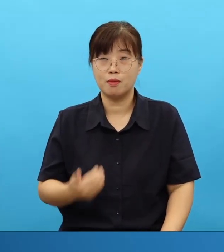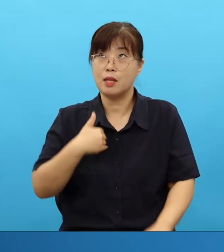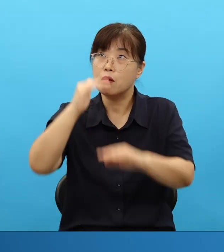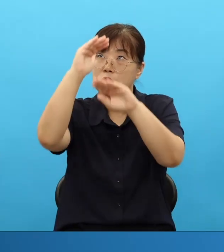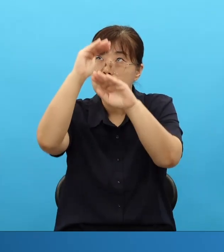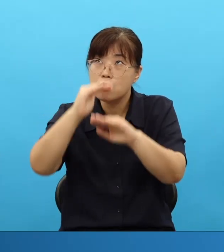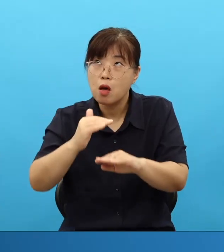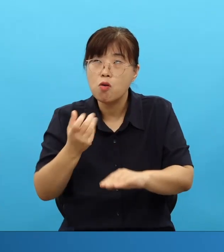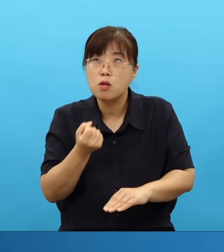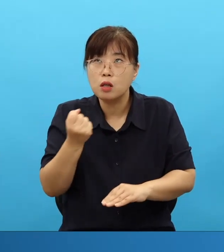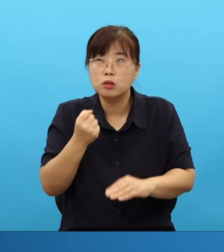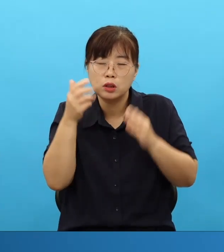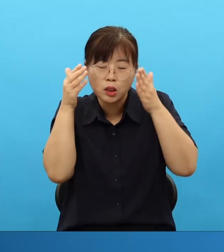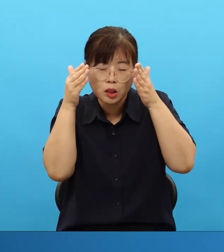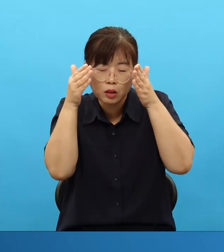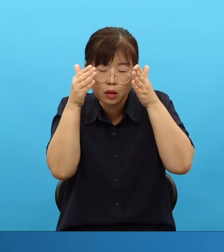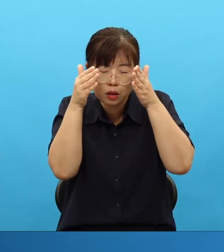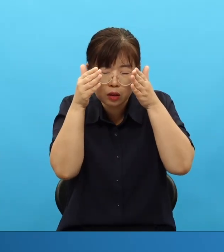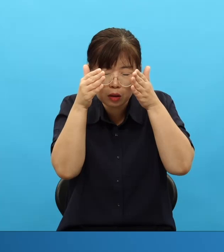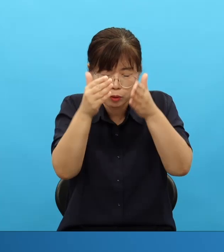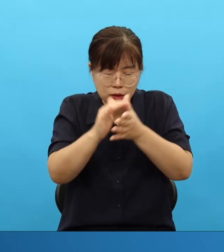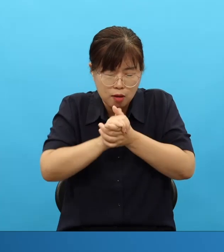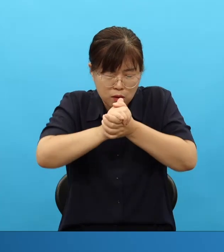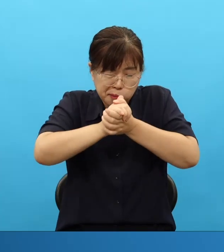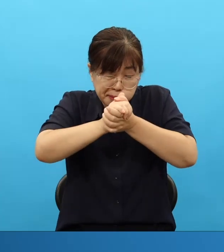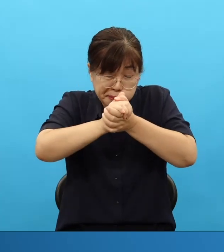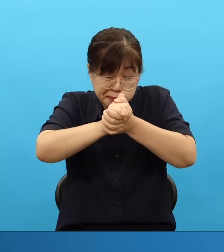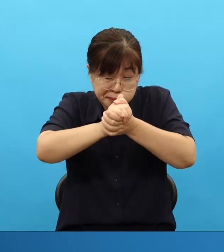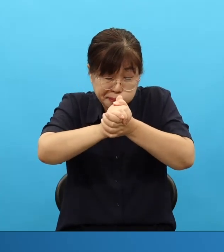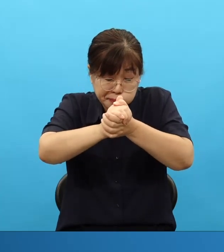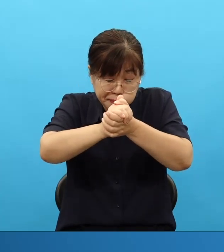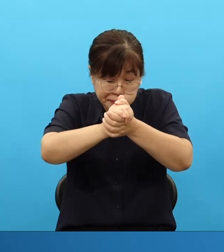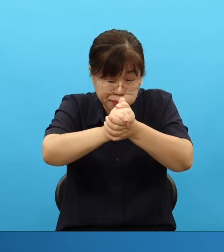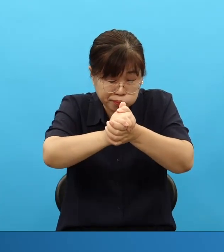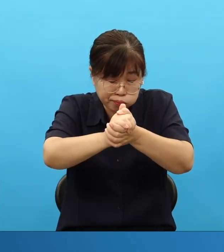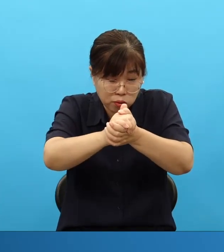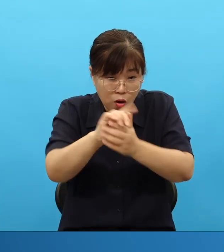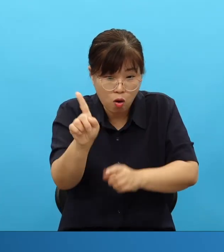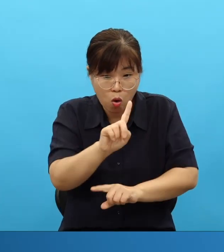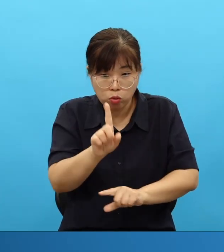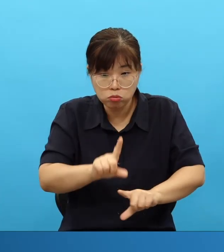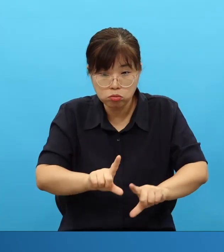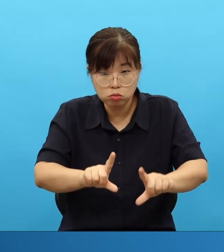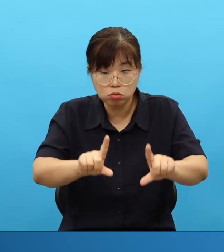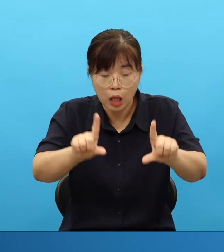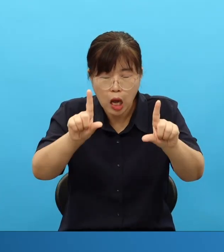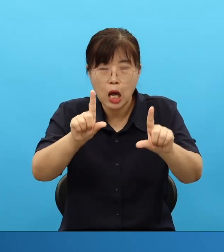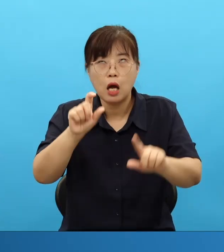어느날이 답이 오기 시작하는데 그때가